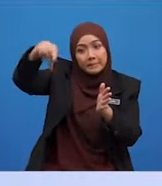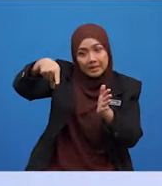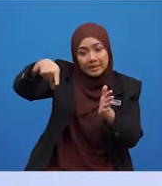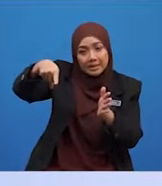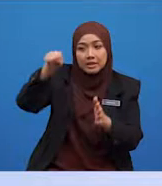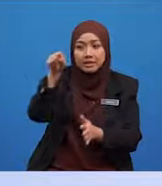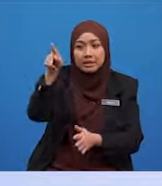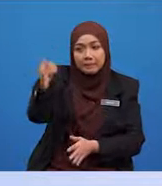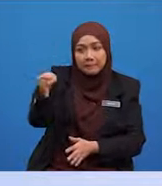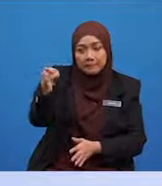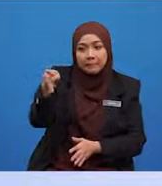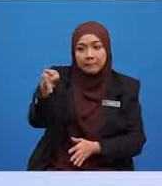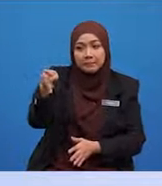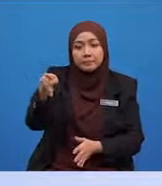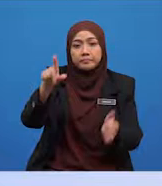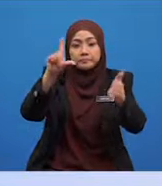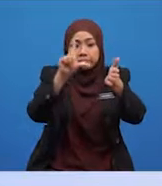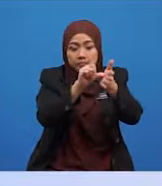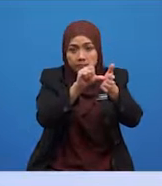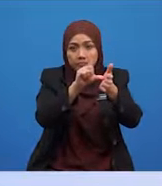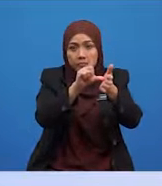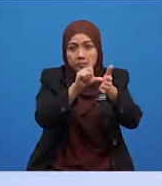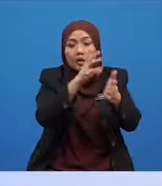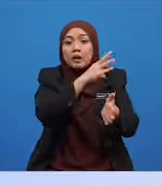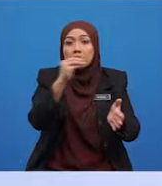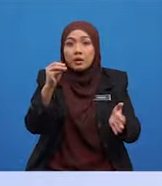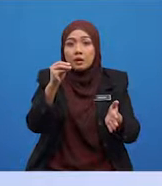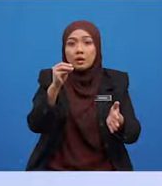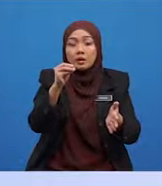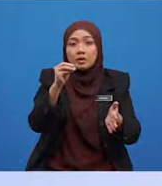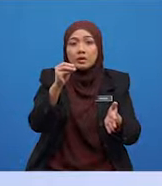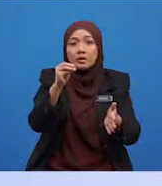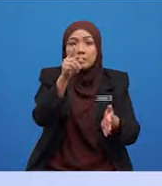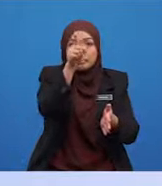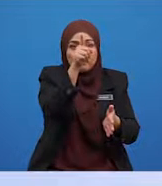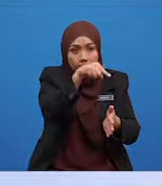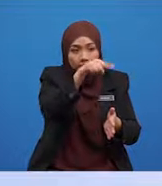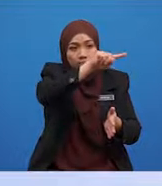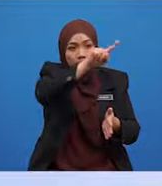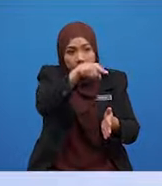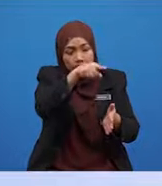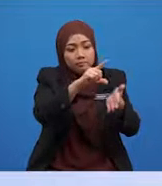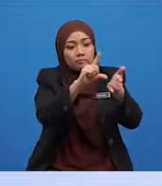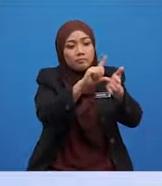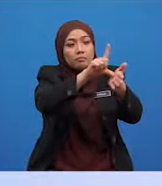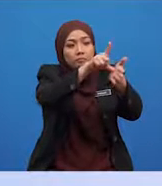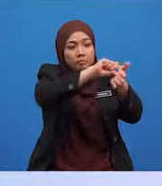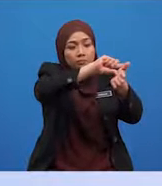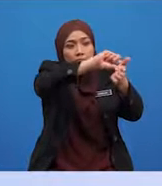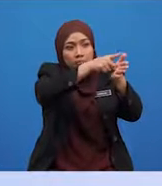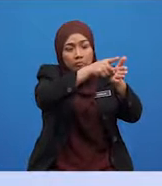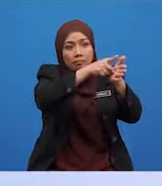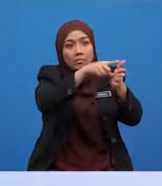Langkah ketiga, tandakan lengkok yang memotong lilitan dan labelkan